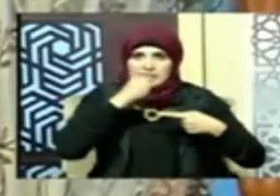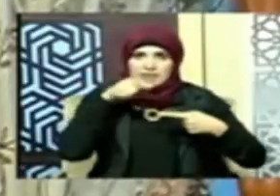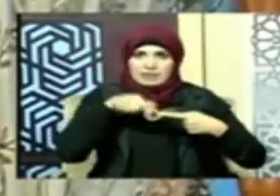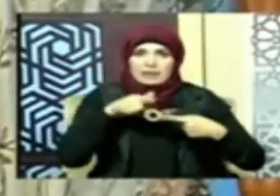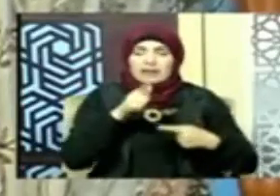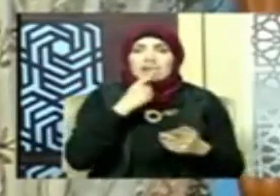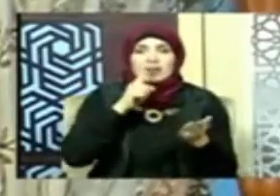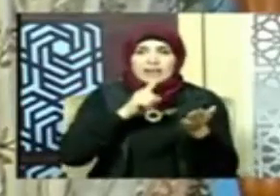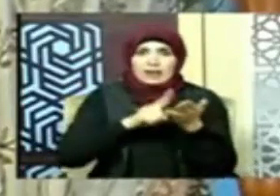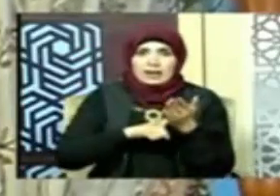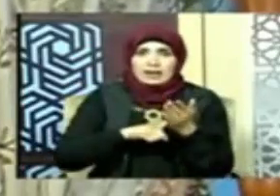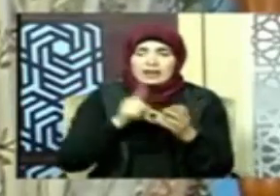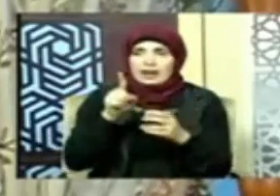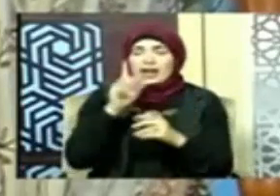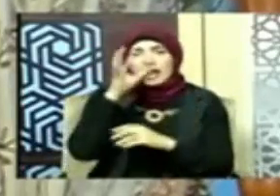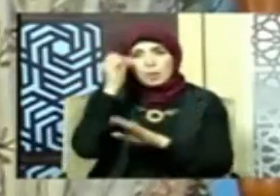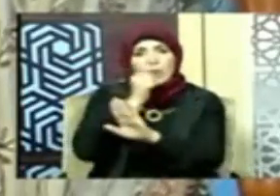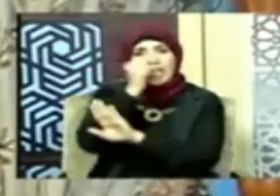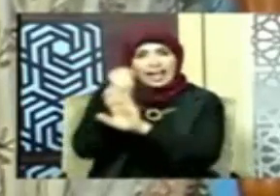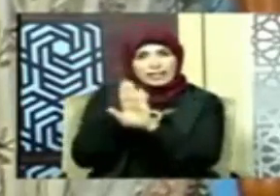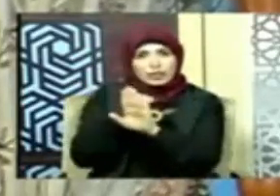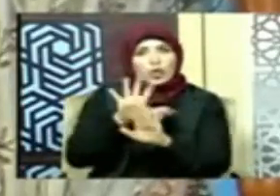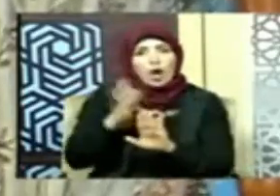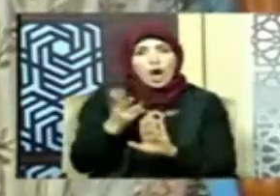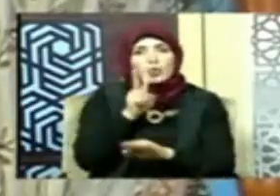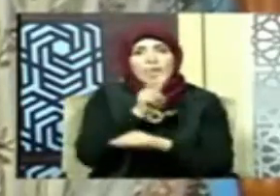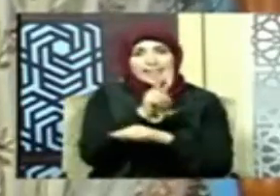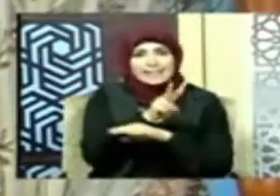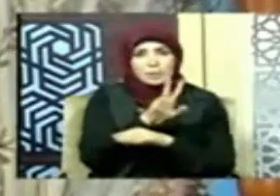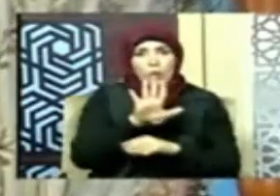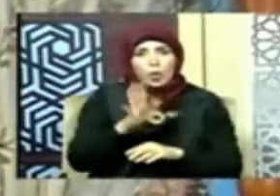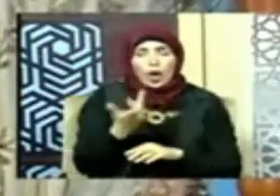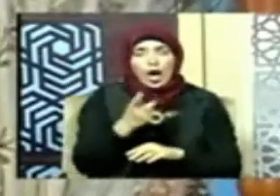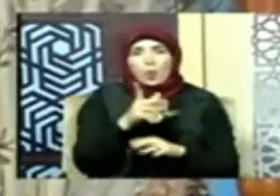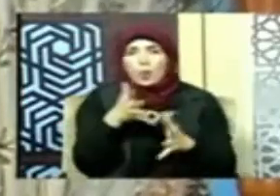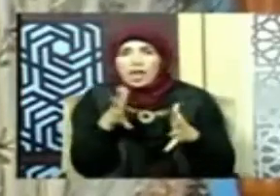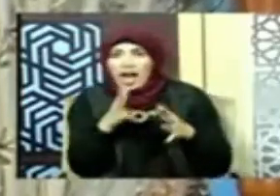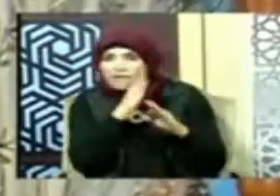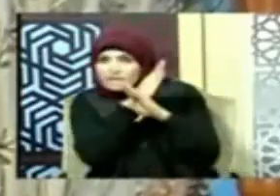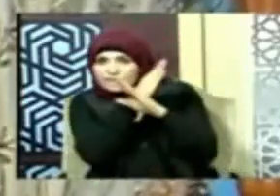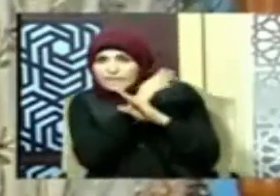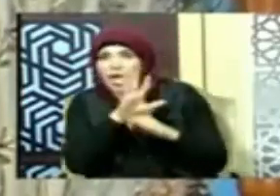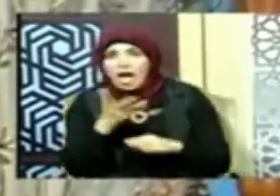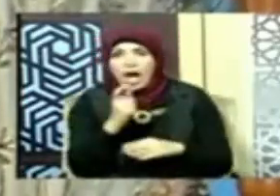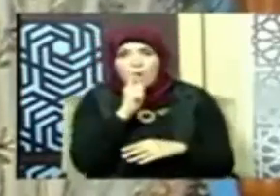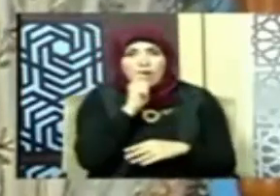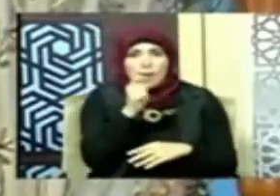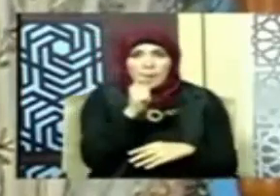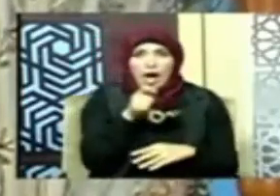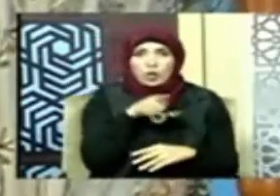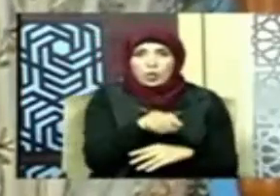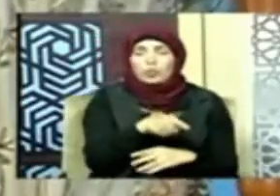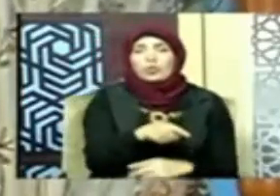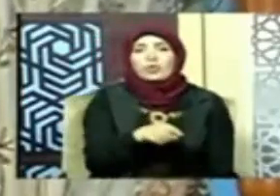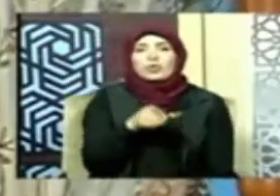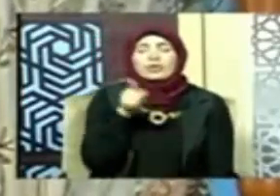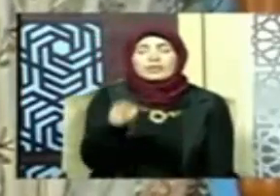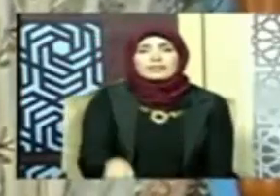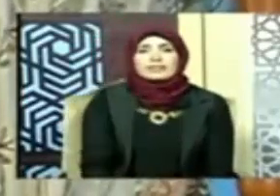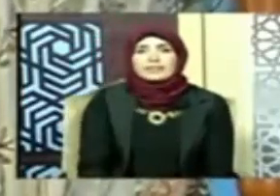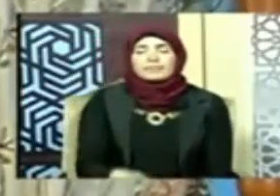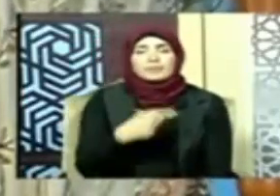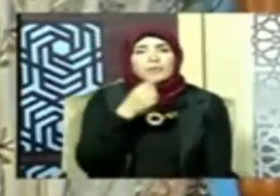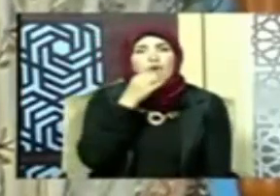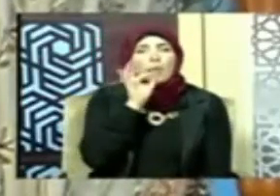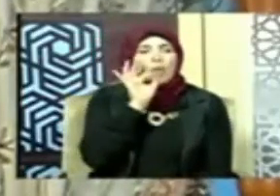ان يخدعوا او يكذبوا او يجبنوا او يبخلوا يغدو عليك